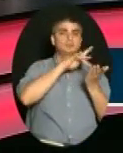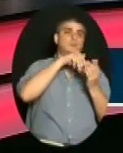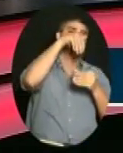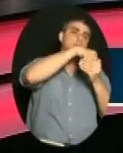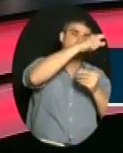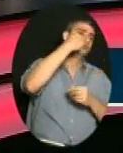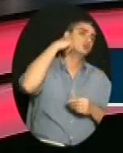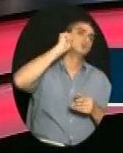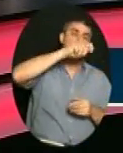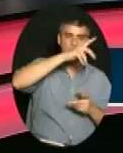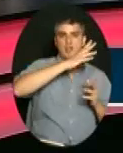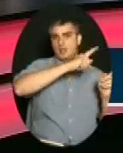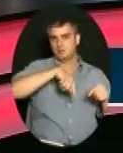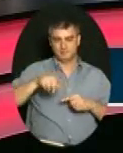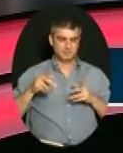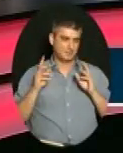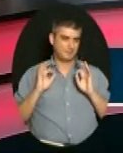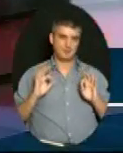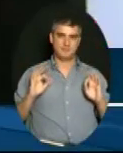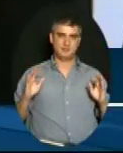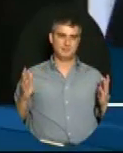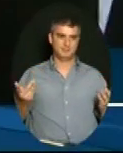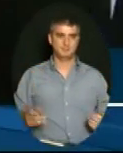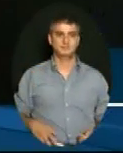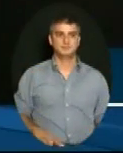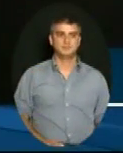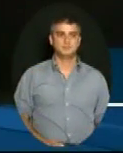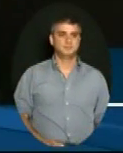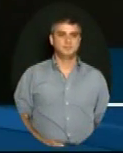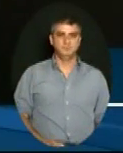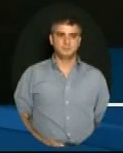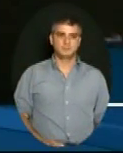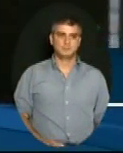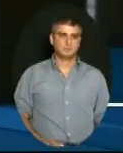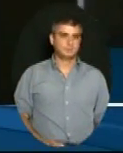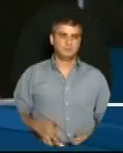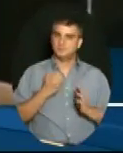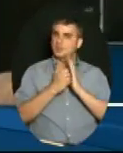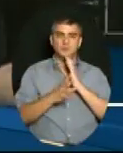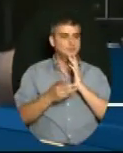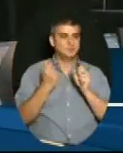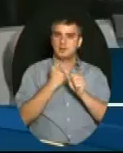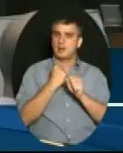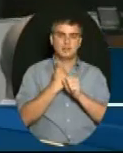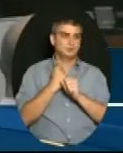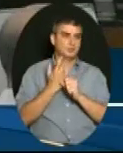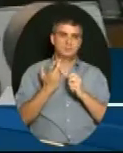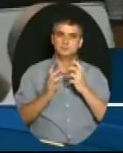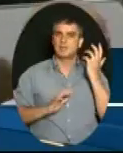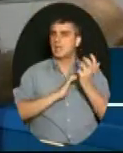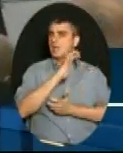את דברי השופט, וככה שזה באמת מהר ככל האפשר מעלים על הכתב. באמת, חוץ מלהדליק שם